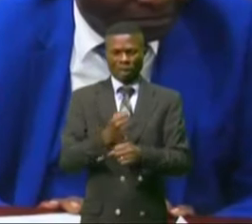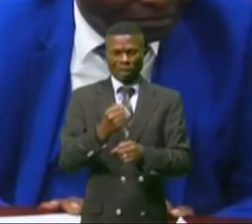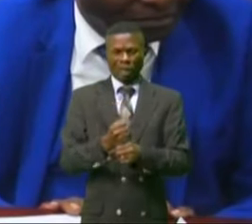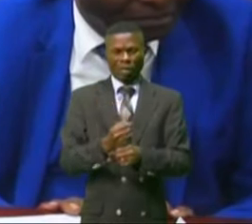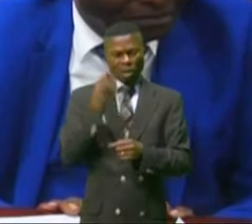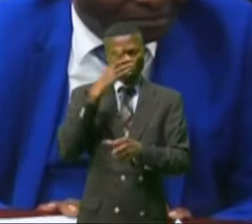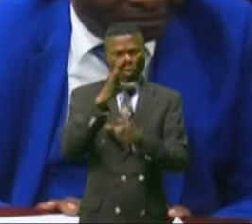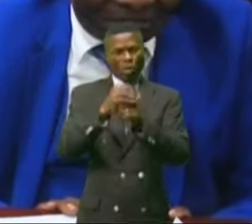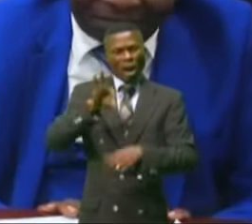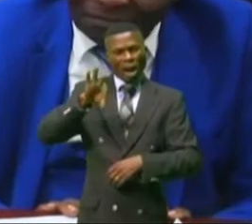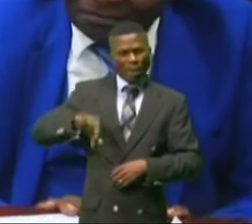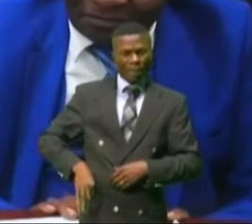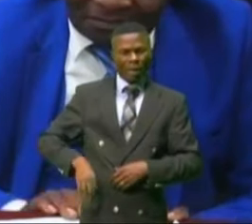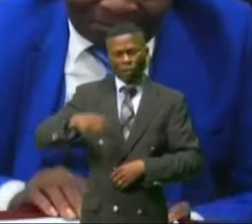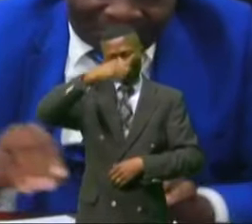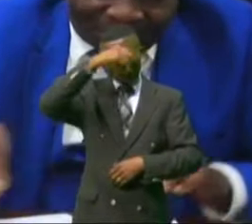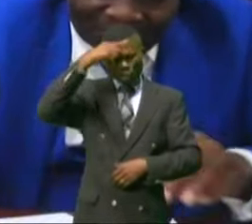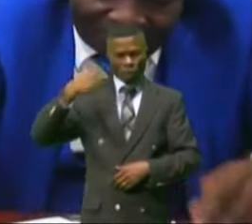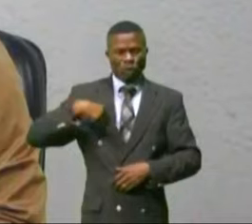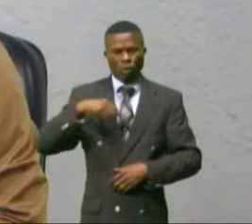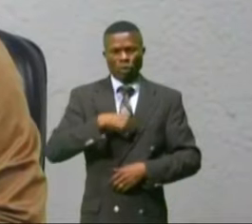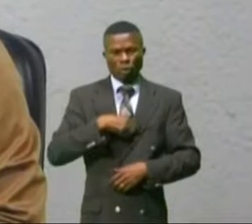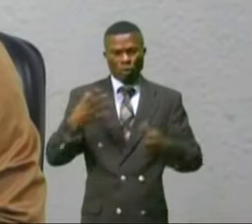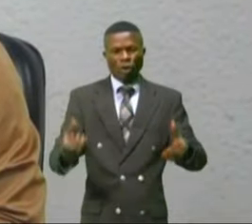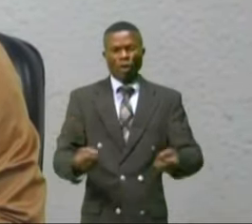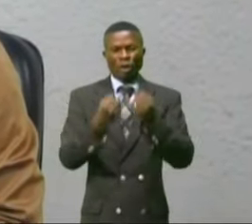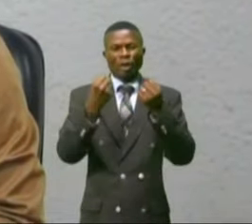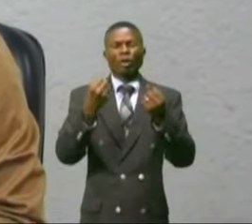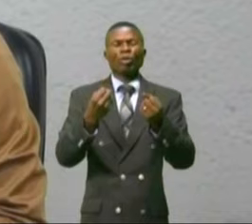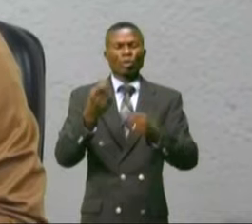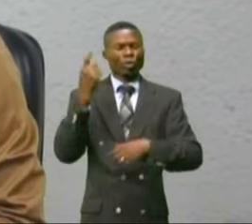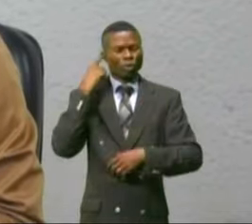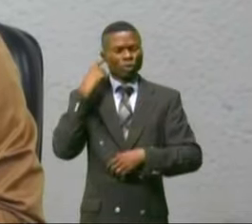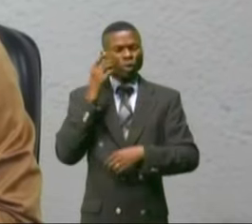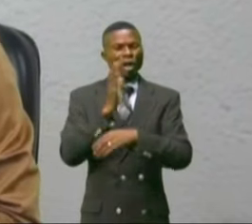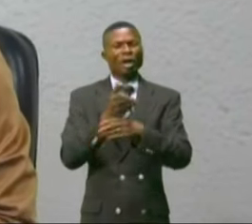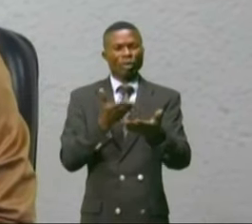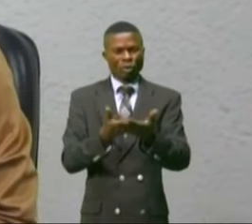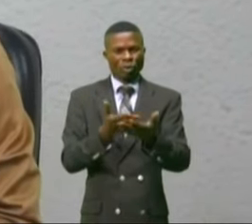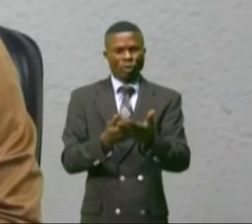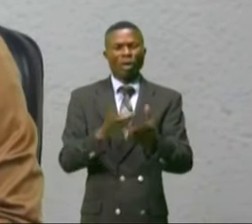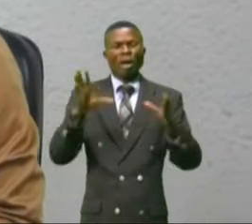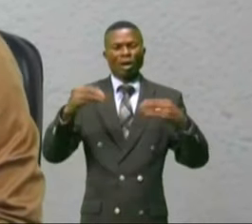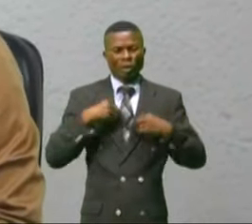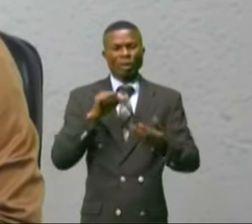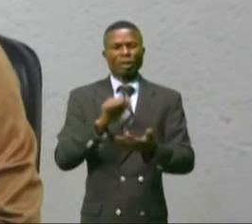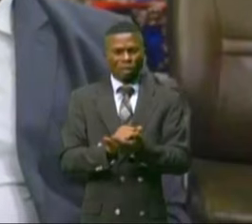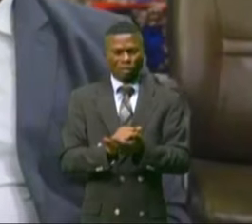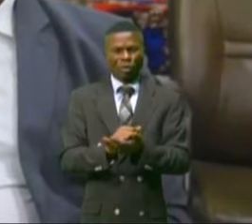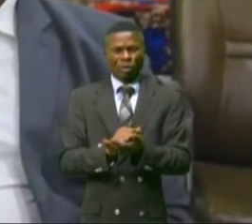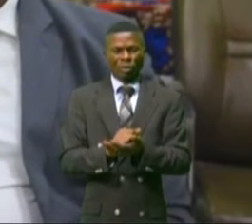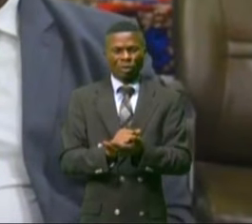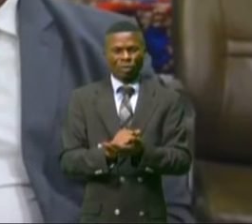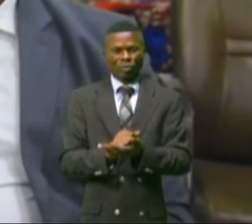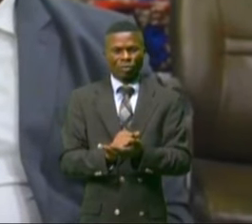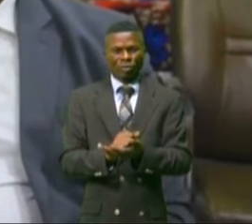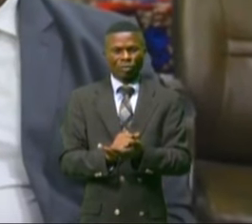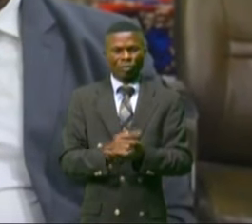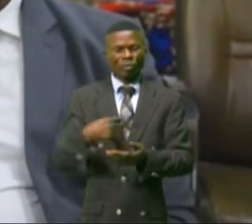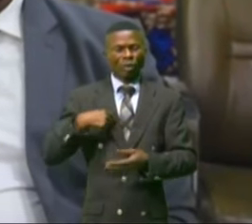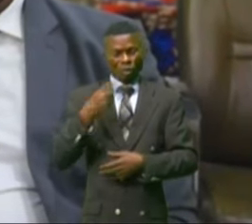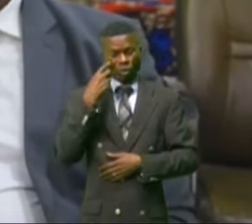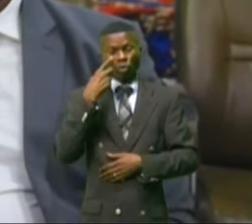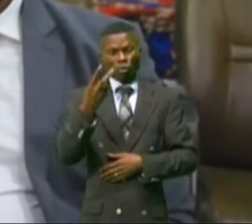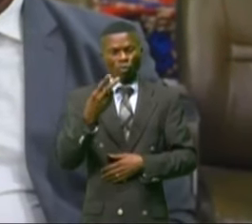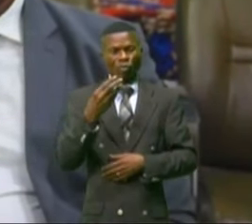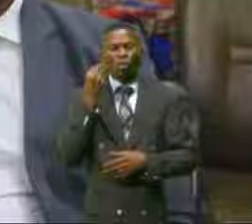de notre sueur. Nous avons trouvé une oreille attentive, ça il faut l'avouer. On sent dans